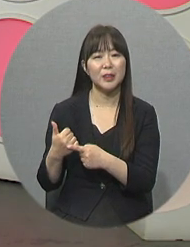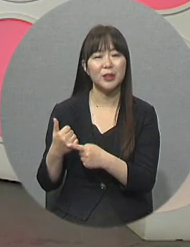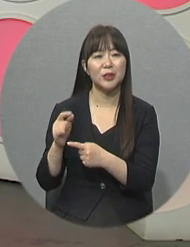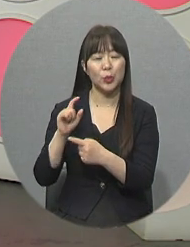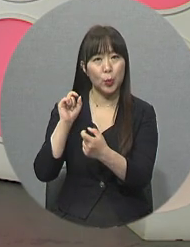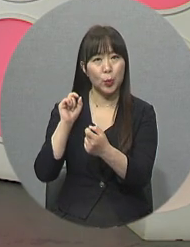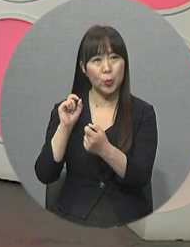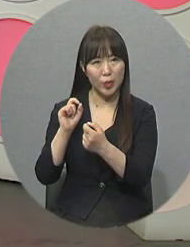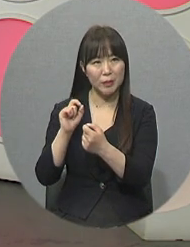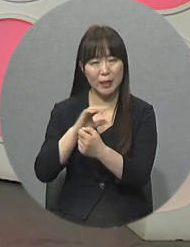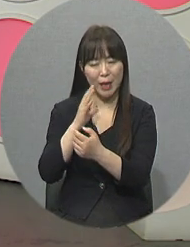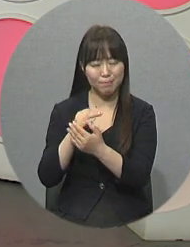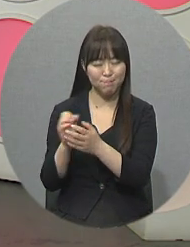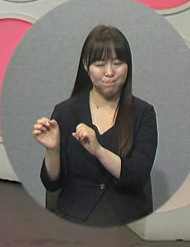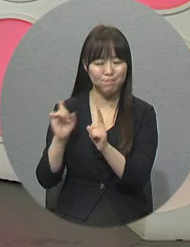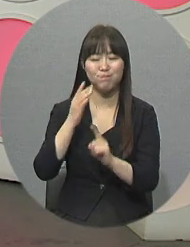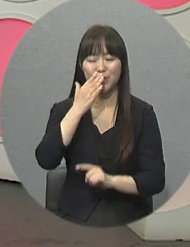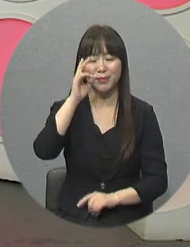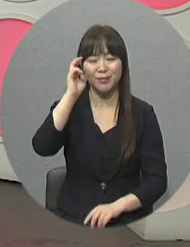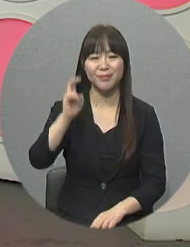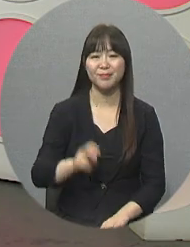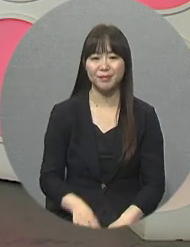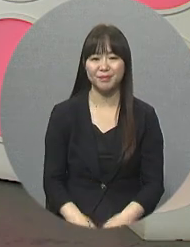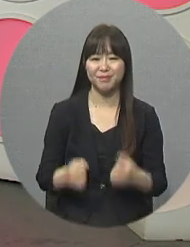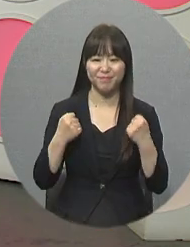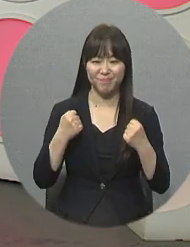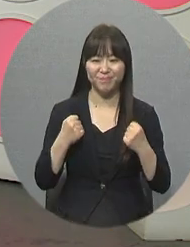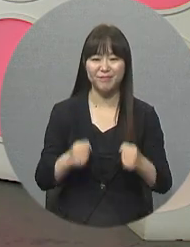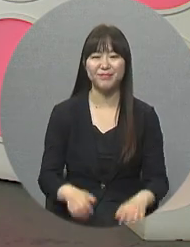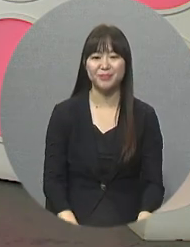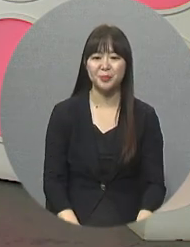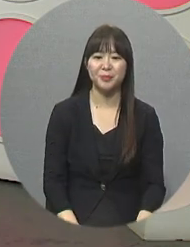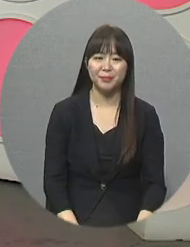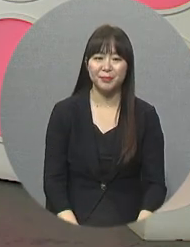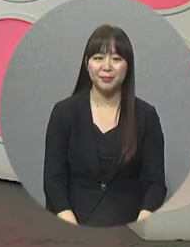잡을 거예요. 네, 다시 일어나실 것 같습니다. 네네. 네. 힘내십시오. 김씨 아저씨. 네. 네.